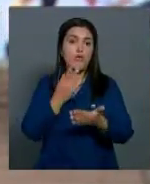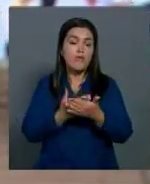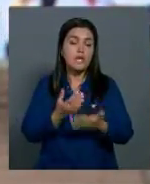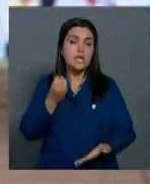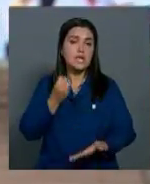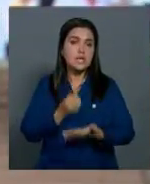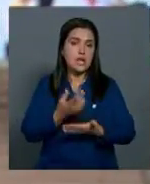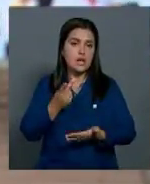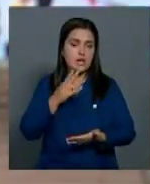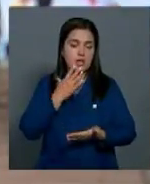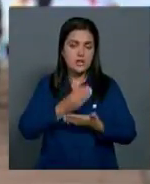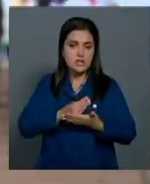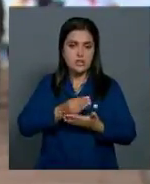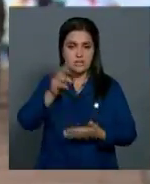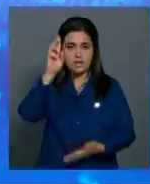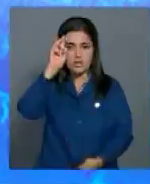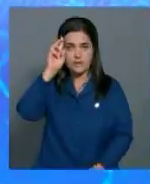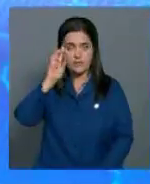ценность для нашей страны.